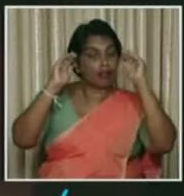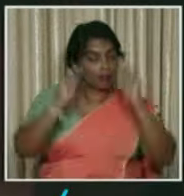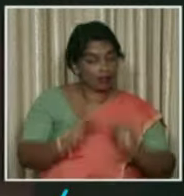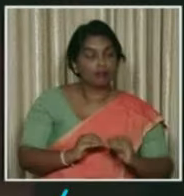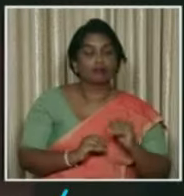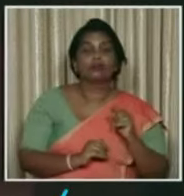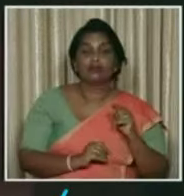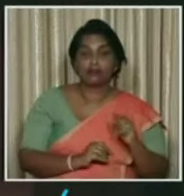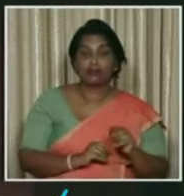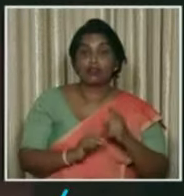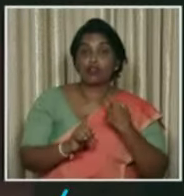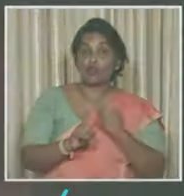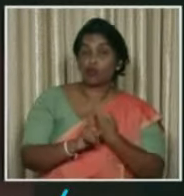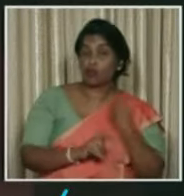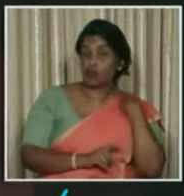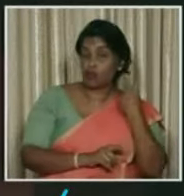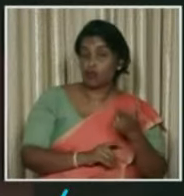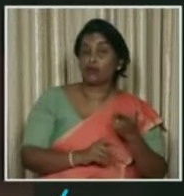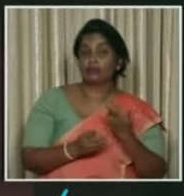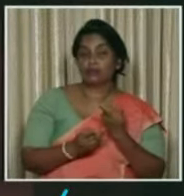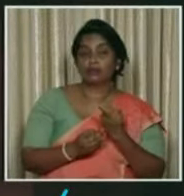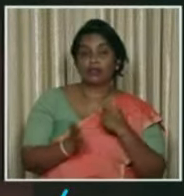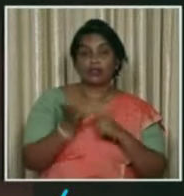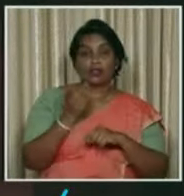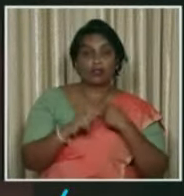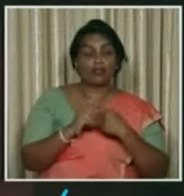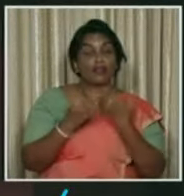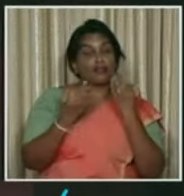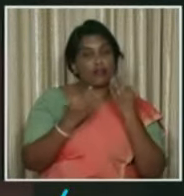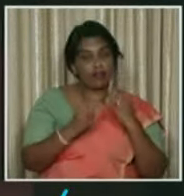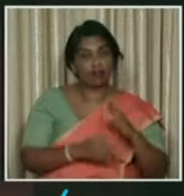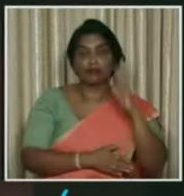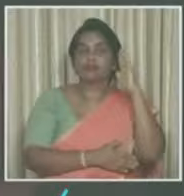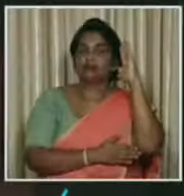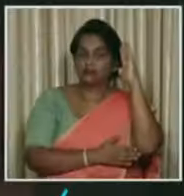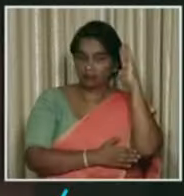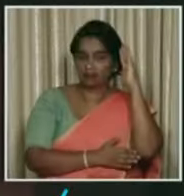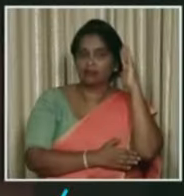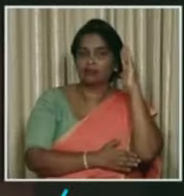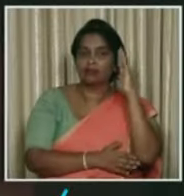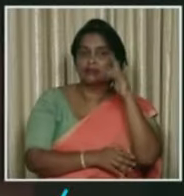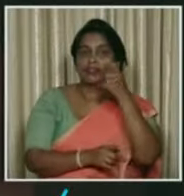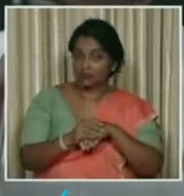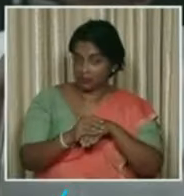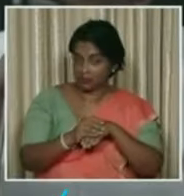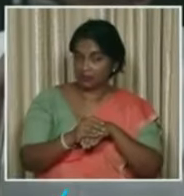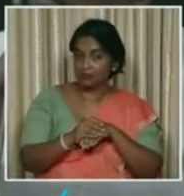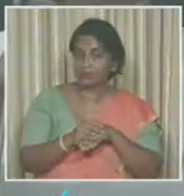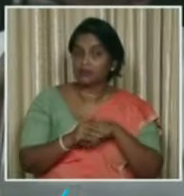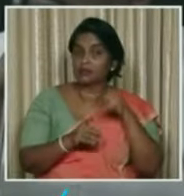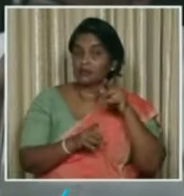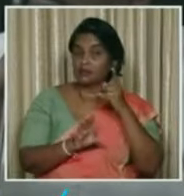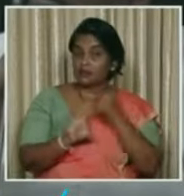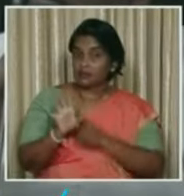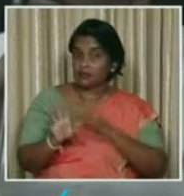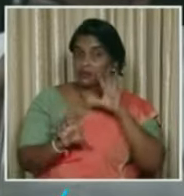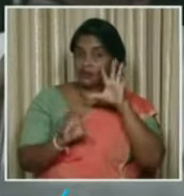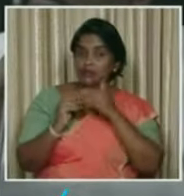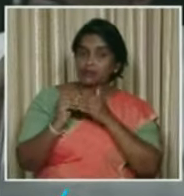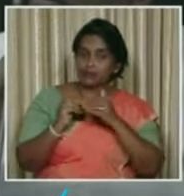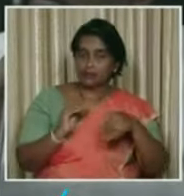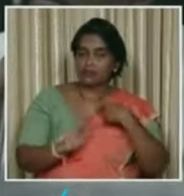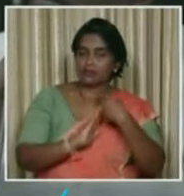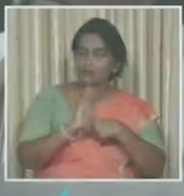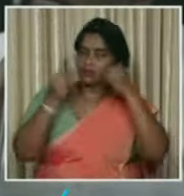කරන්නට කෝටිපතියන්ට බදු සහන ලබා දෙන්නට අත්තුස්සපු ආර්ථික විශේෂඥ ඒ අවුරුදු 5 තුලම මේ